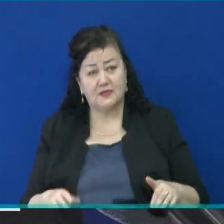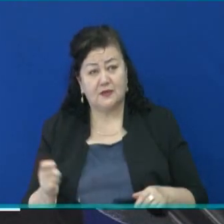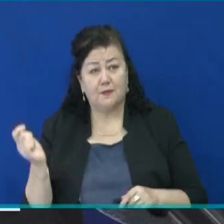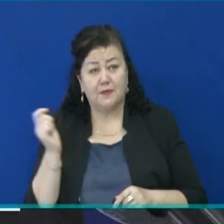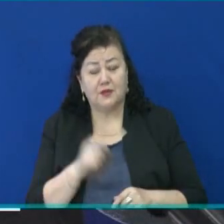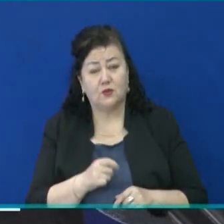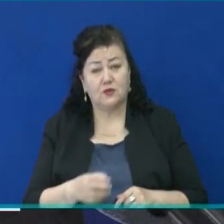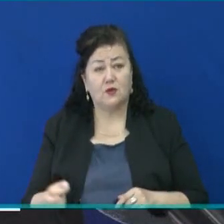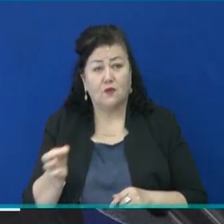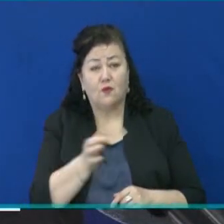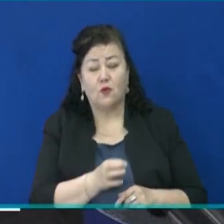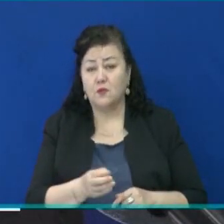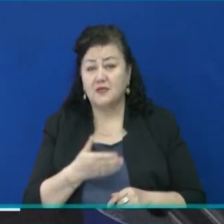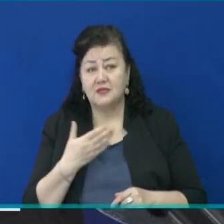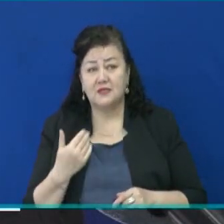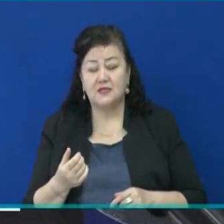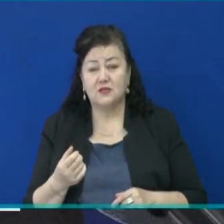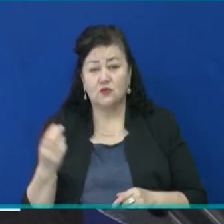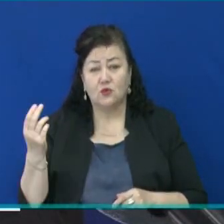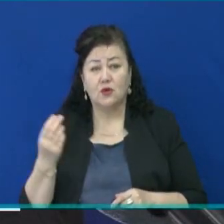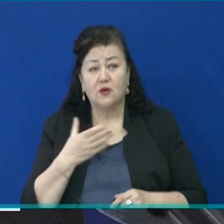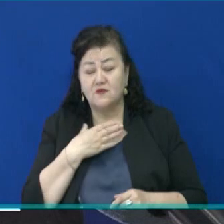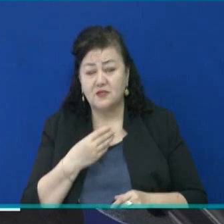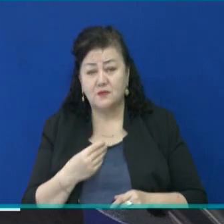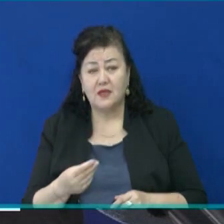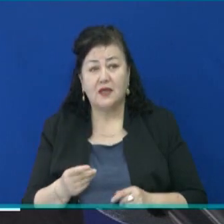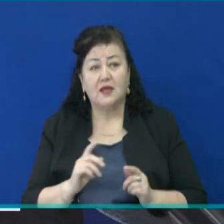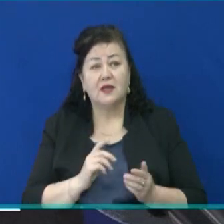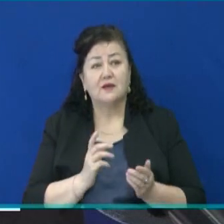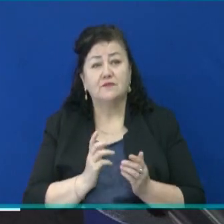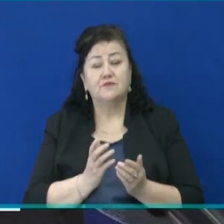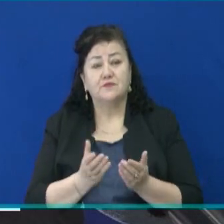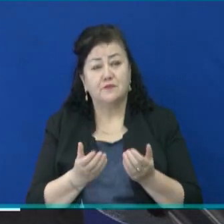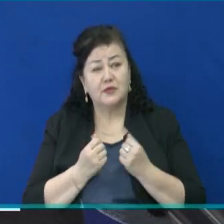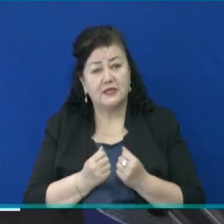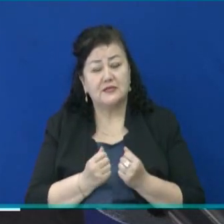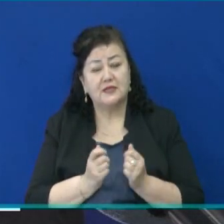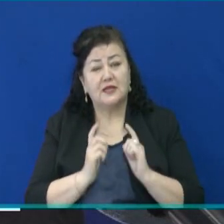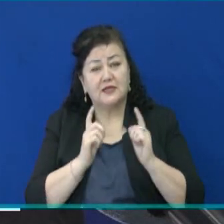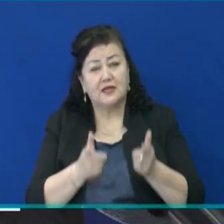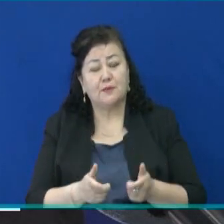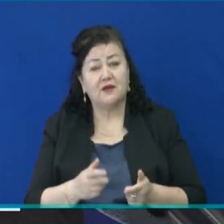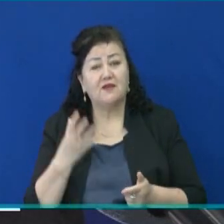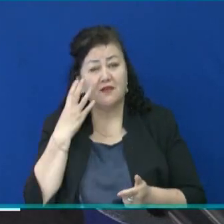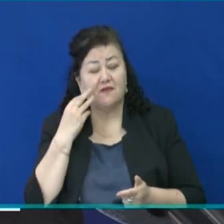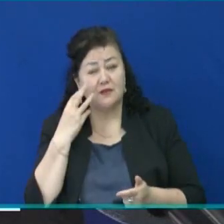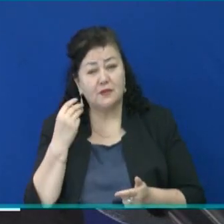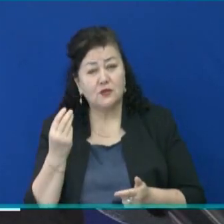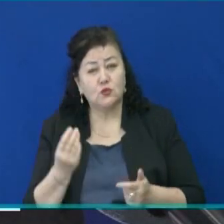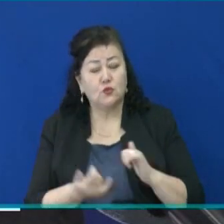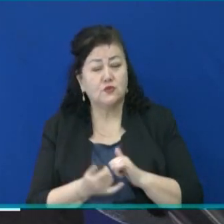біздің облыста МРТ жоқ, біз Астанаға, Алматыға, Өскеменге апаруға мәжбүрбіз деп бір сұрақ қойған болатын.